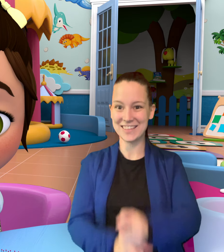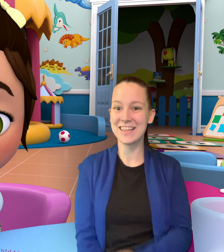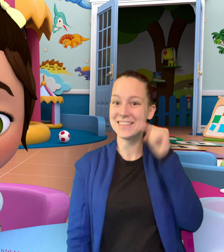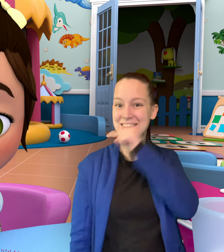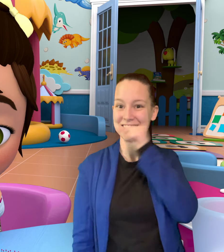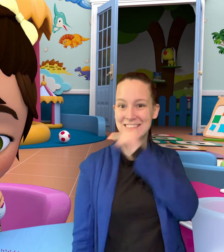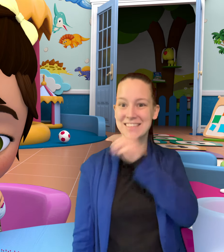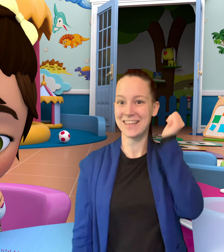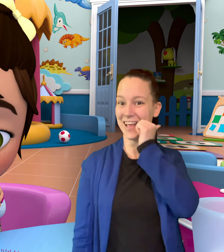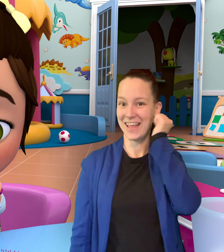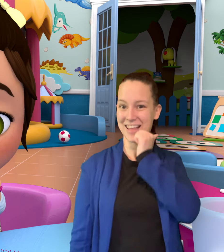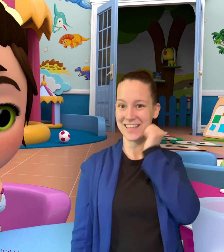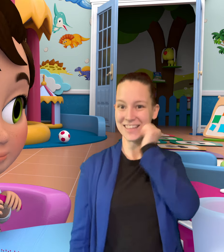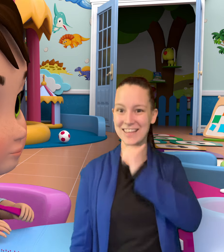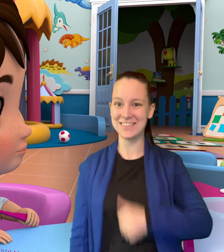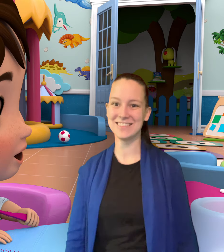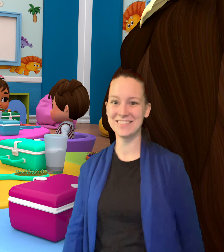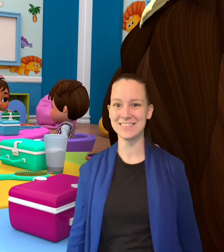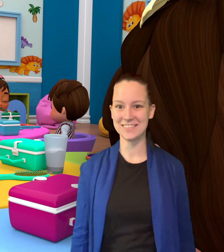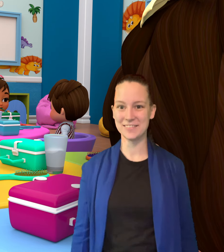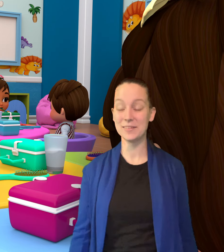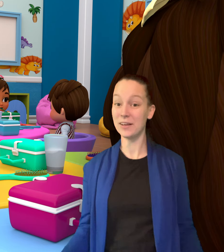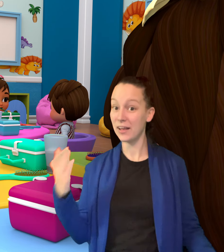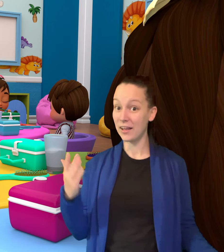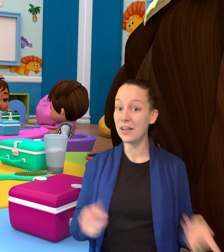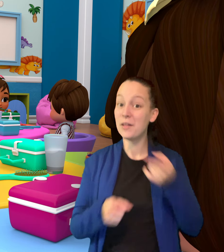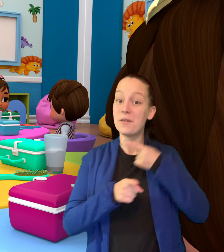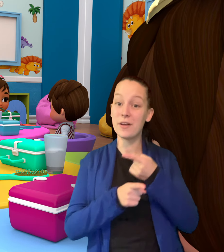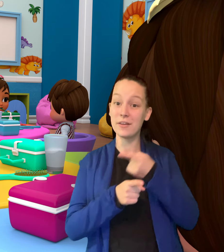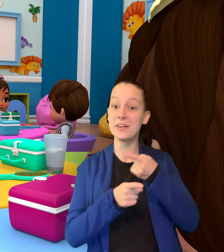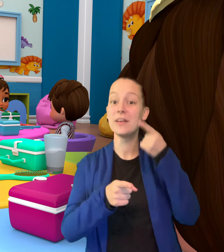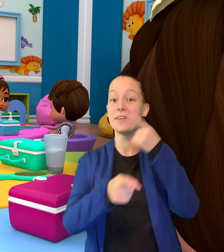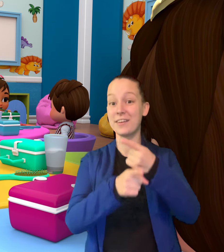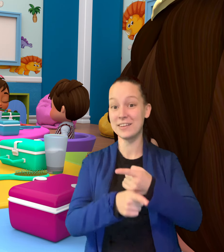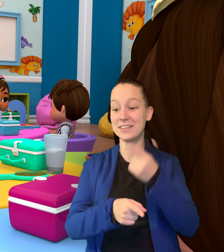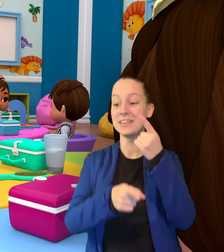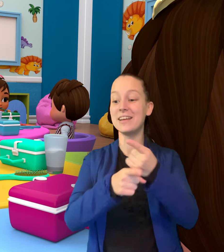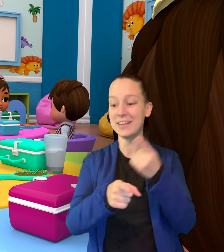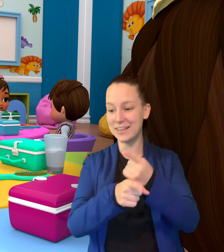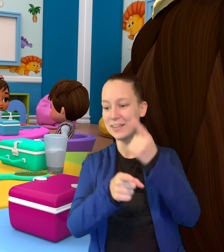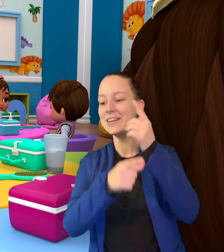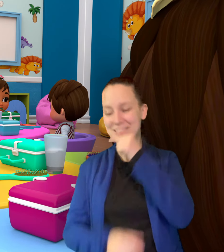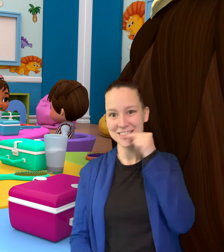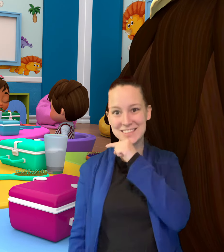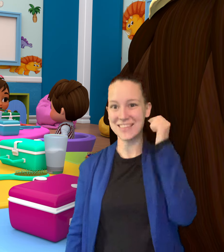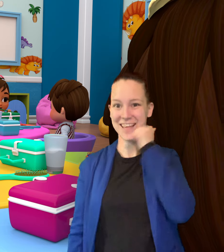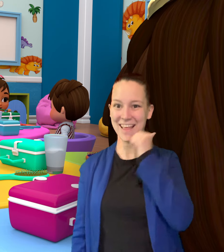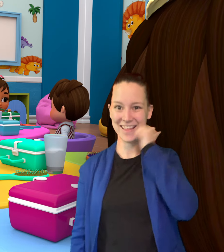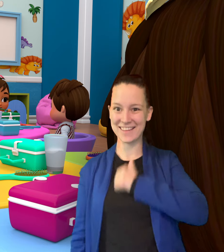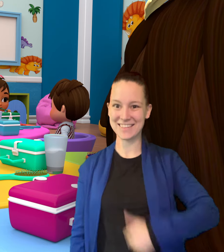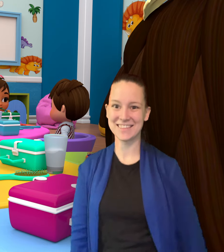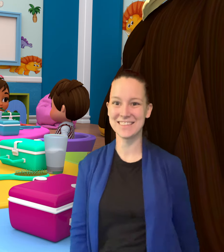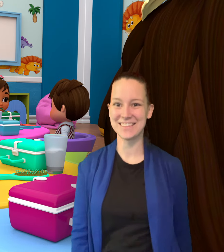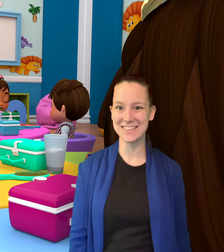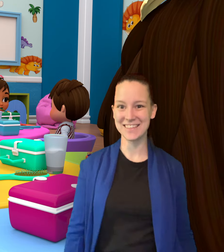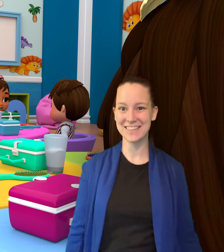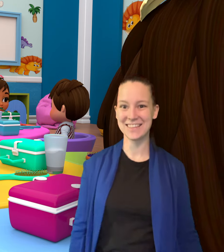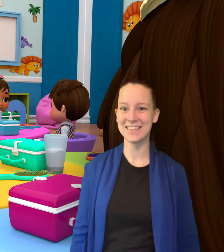て毎日ねちゃんとちゃんと磨いて毎日